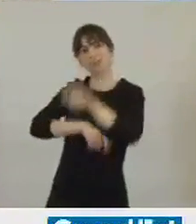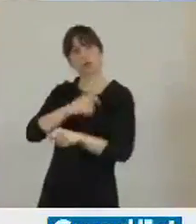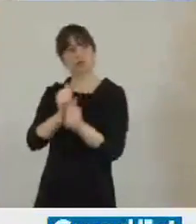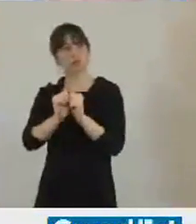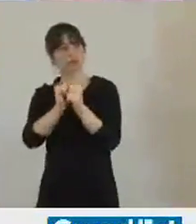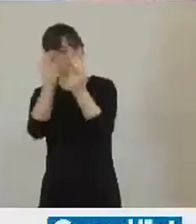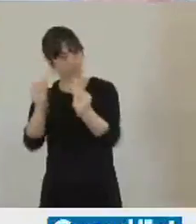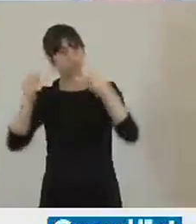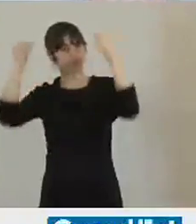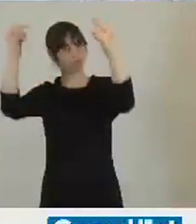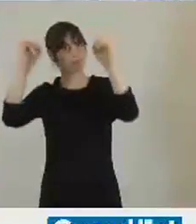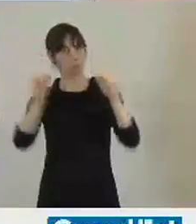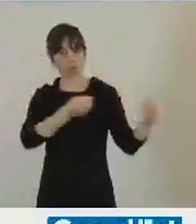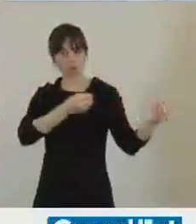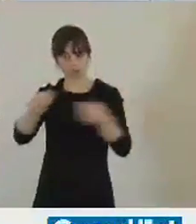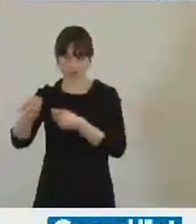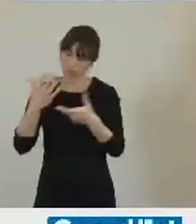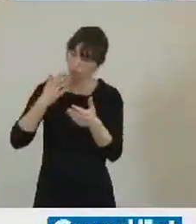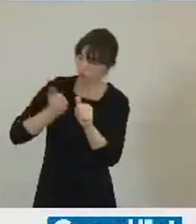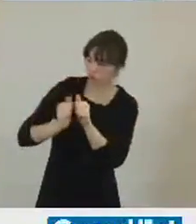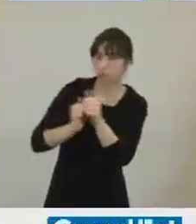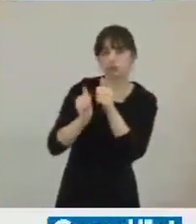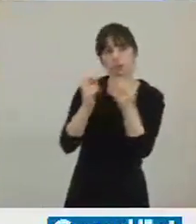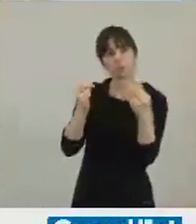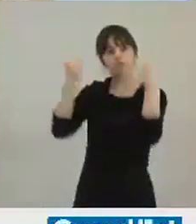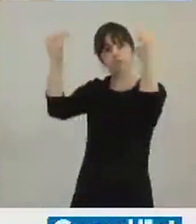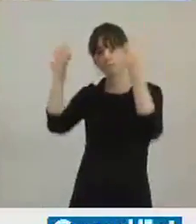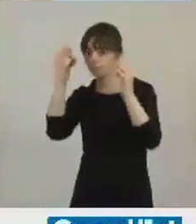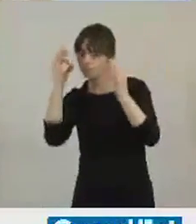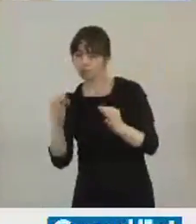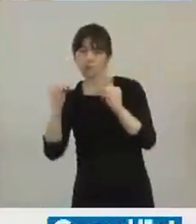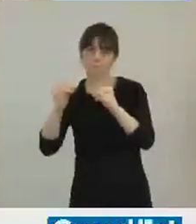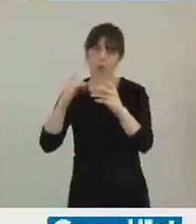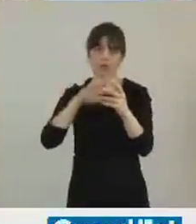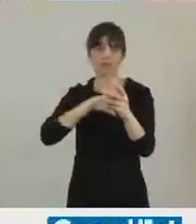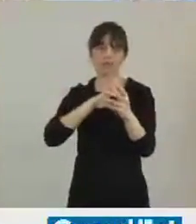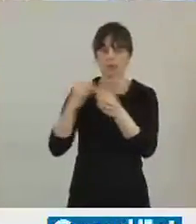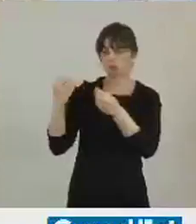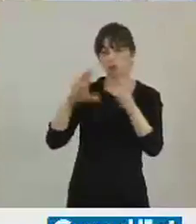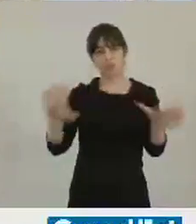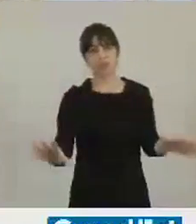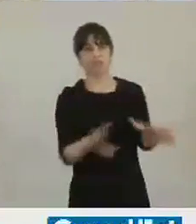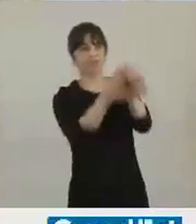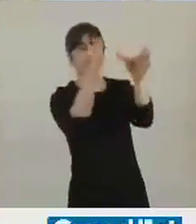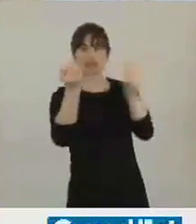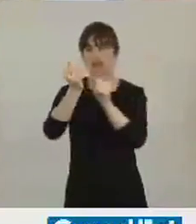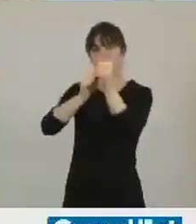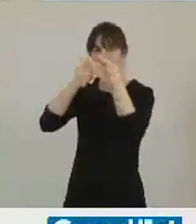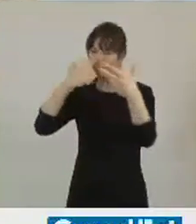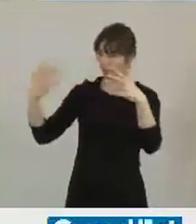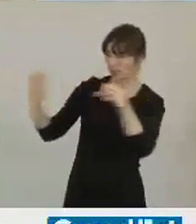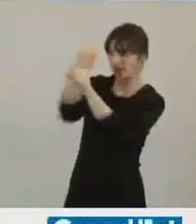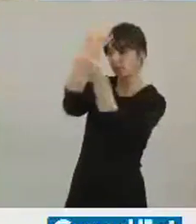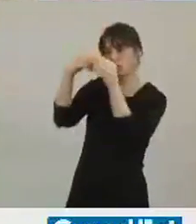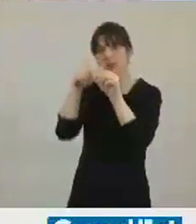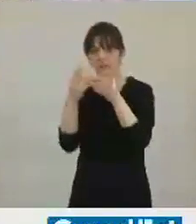pouvoir pratiquer dans de bonnes conditions et de porter haut et loin l'image d'un sport qui gagne, mais aussi d'une région